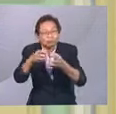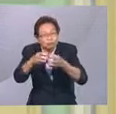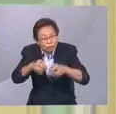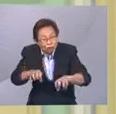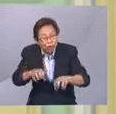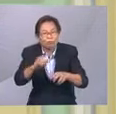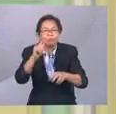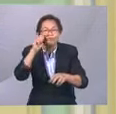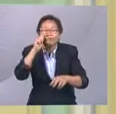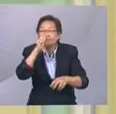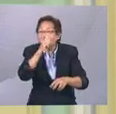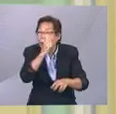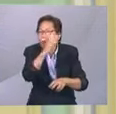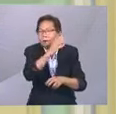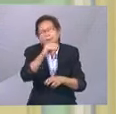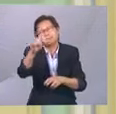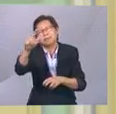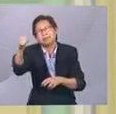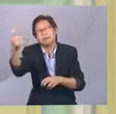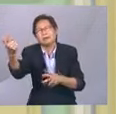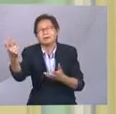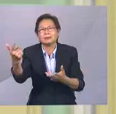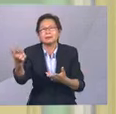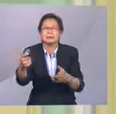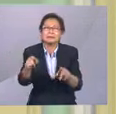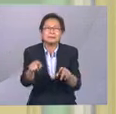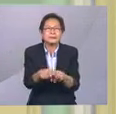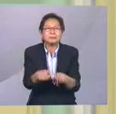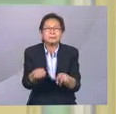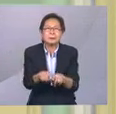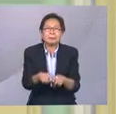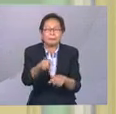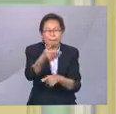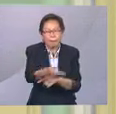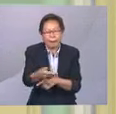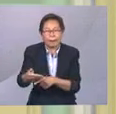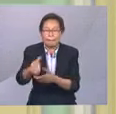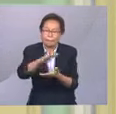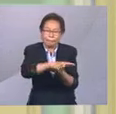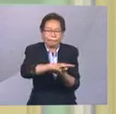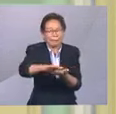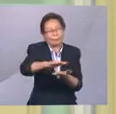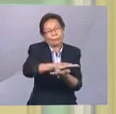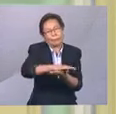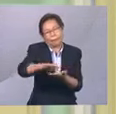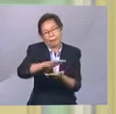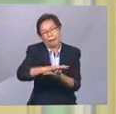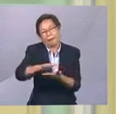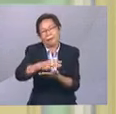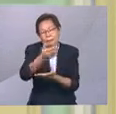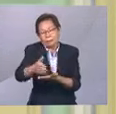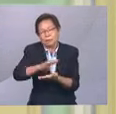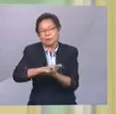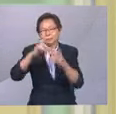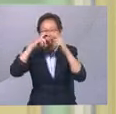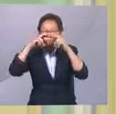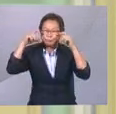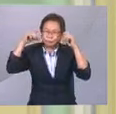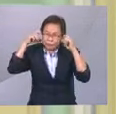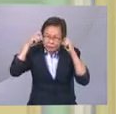bawang dan sebagainya begitulah juga dengan barang Neng kebersihan seperti topeng